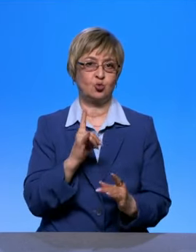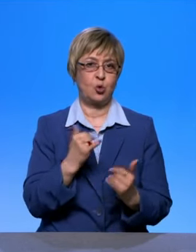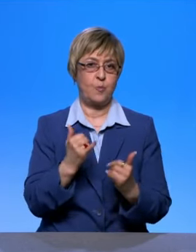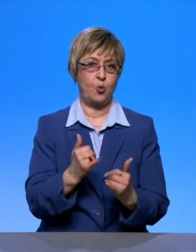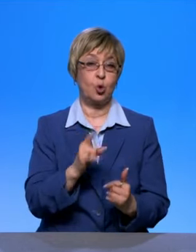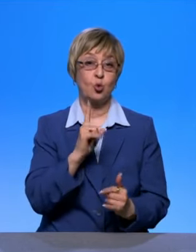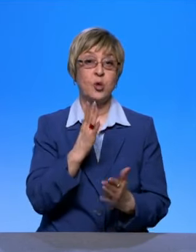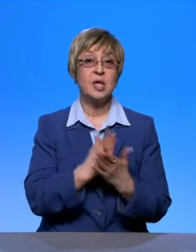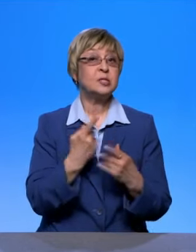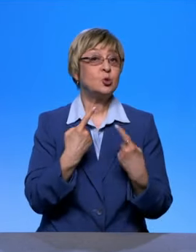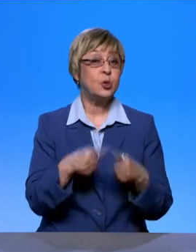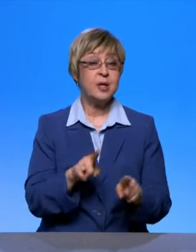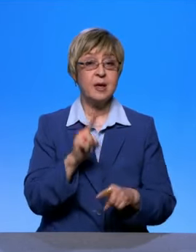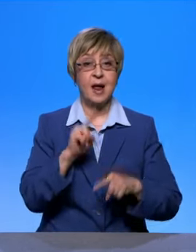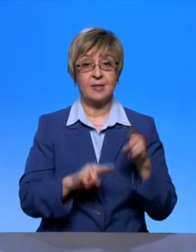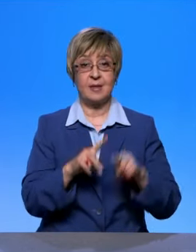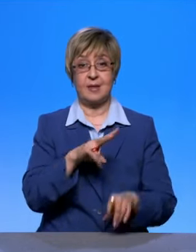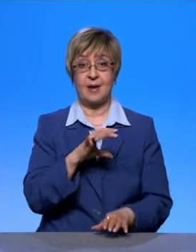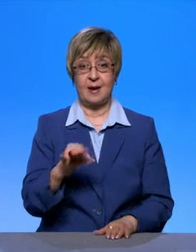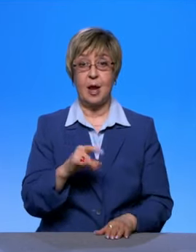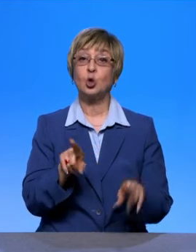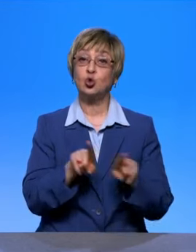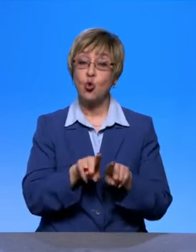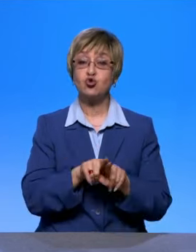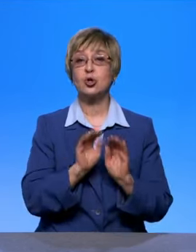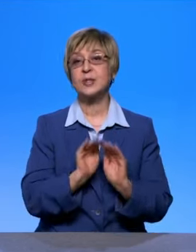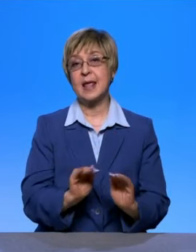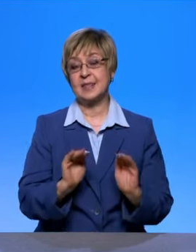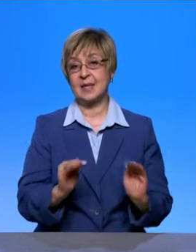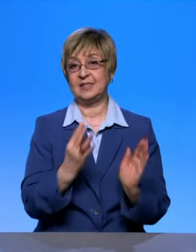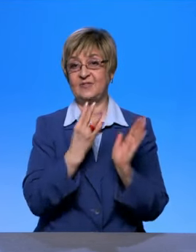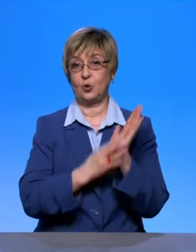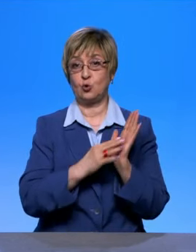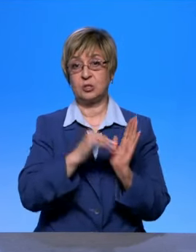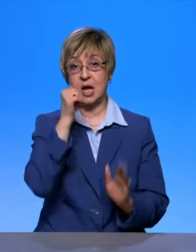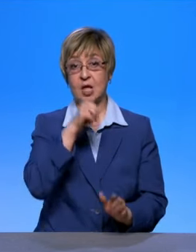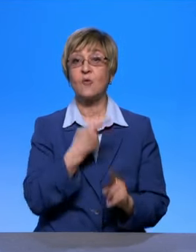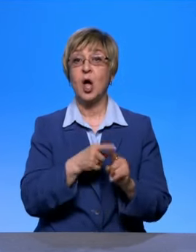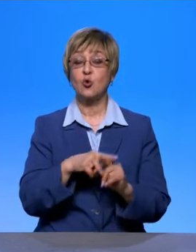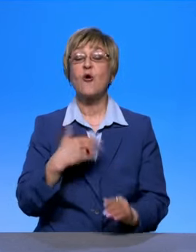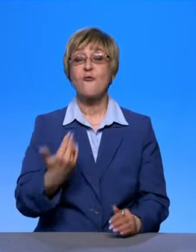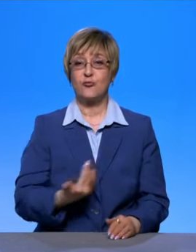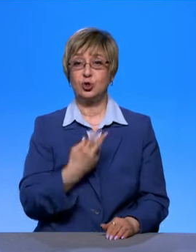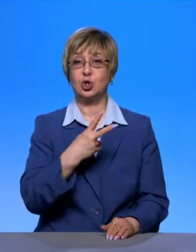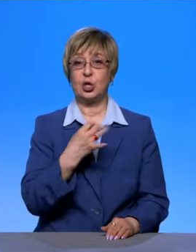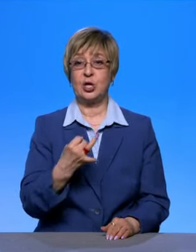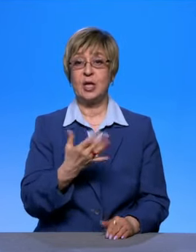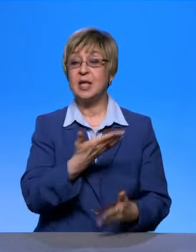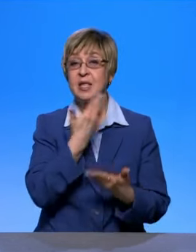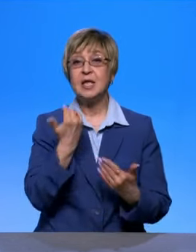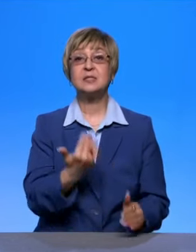категория родителей, тоже дети 90-х, которые как-то выжили и у которых нет вообще